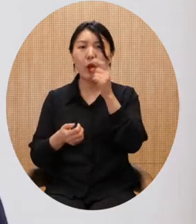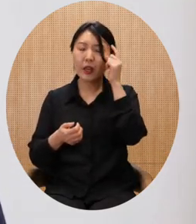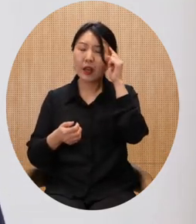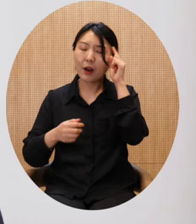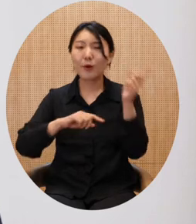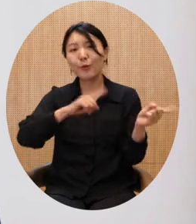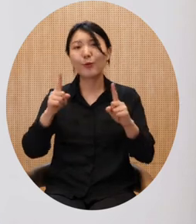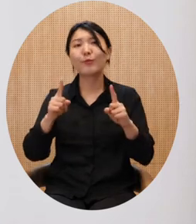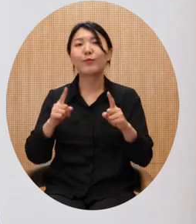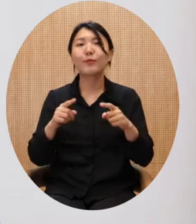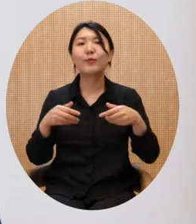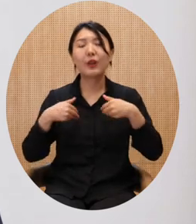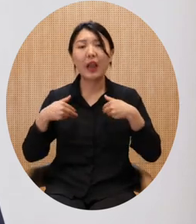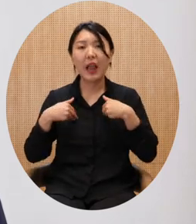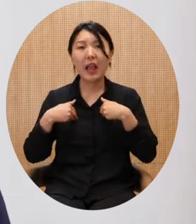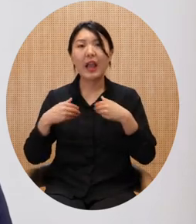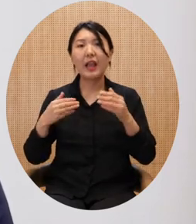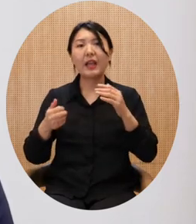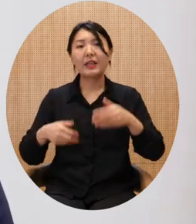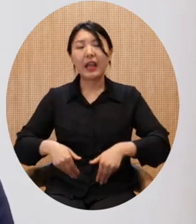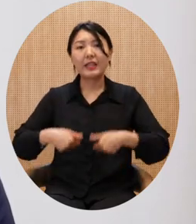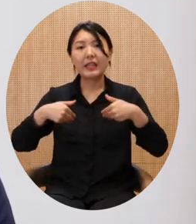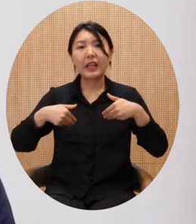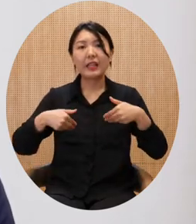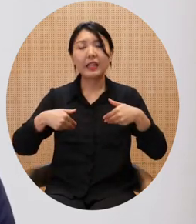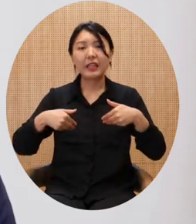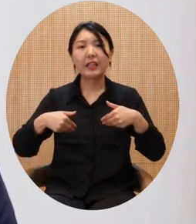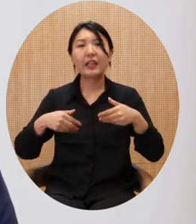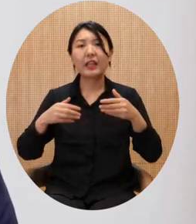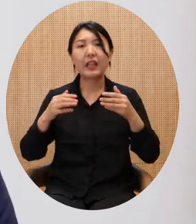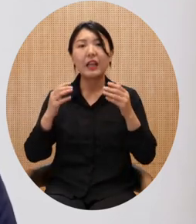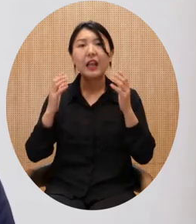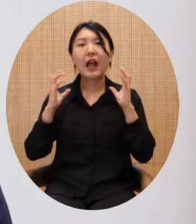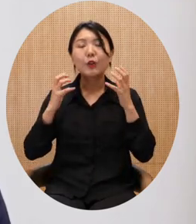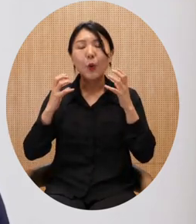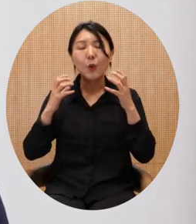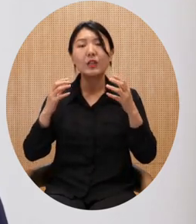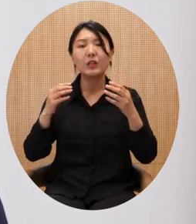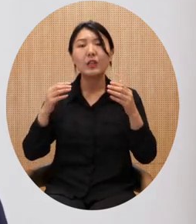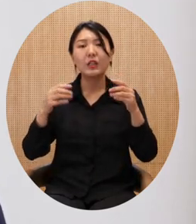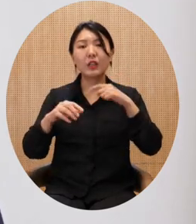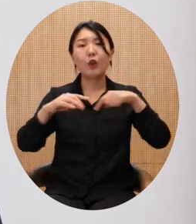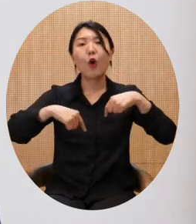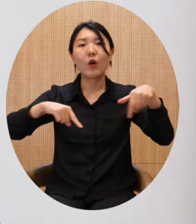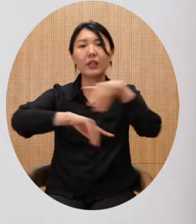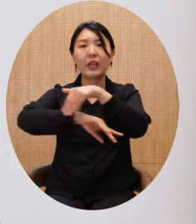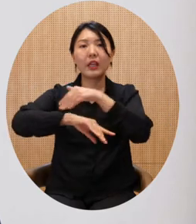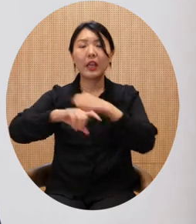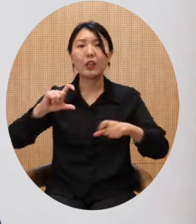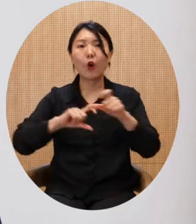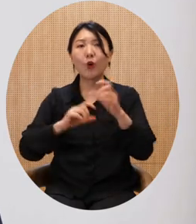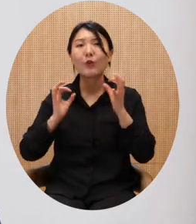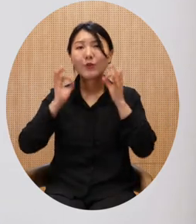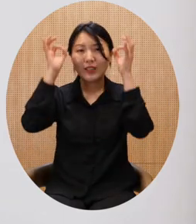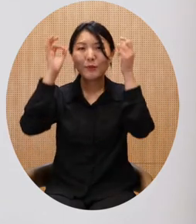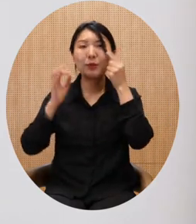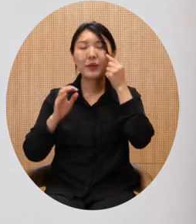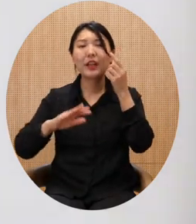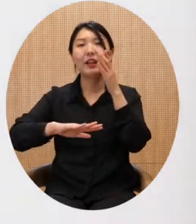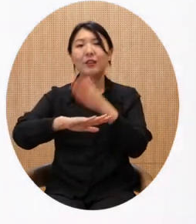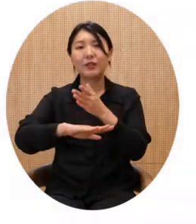담겠습니다. 따뜻한 아동주거복지 정책에 더욱 속도를 내겠습니다.